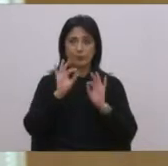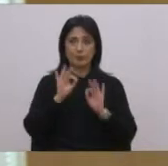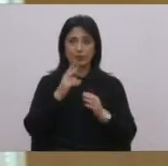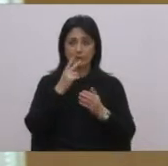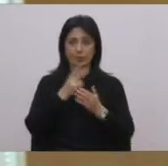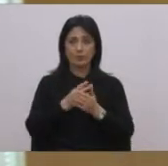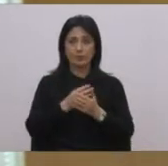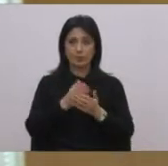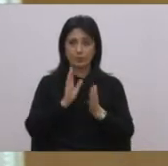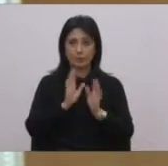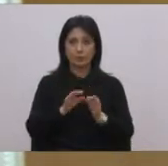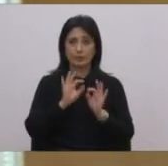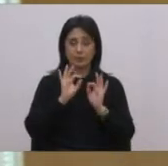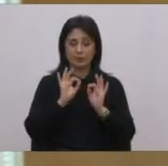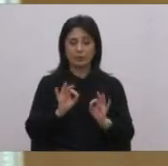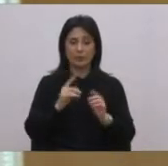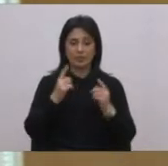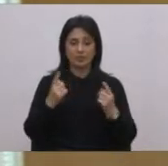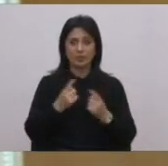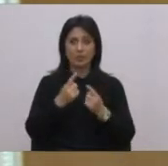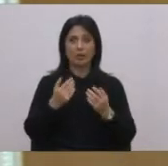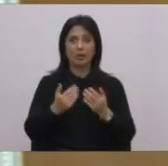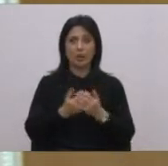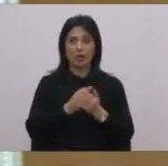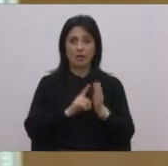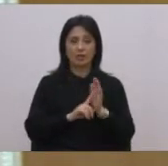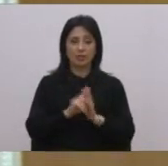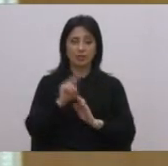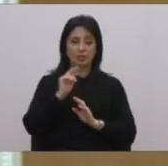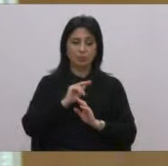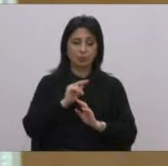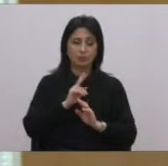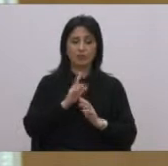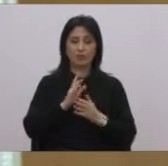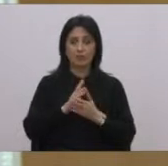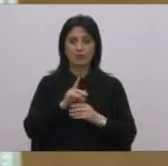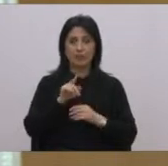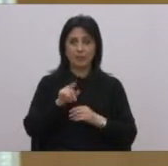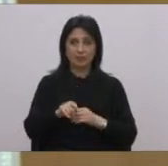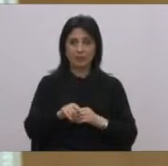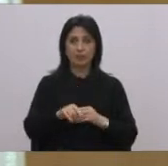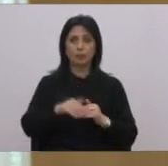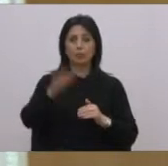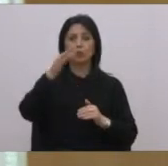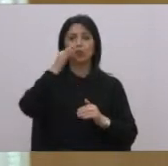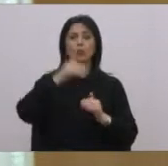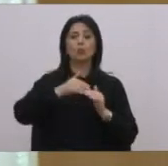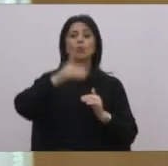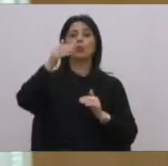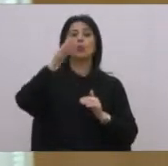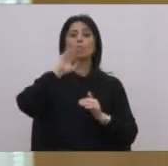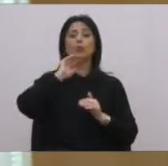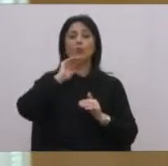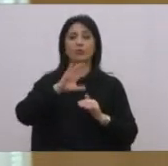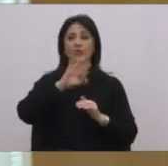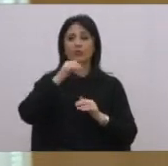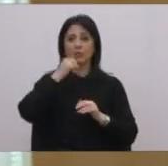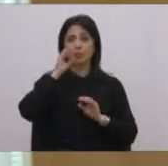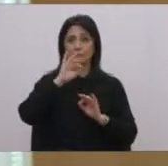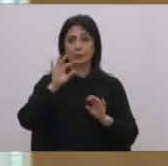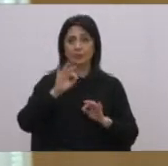იმენახეს თავისთავად და ყველა შეუძლებელი და ახალი დაწყებული სამუშაოებისაც იქიდან უკვე გამოსული პროფესიონალების ჩართვით ყველას მადლობას